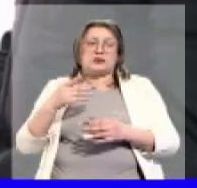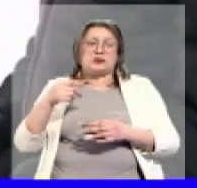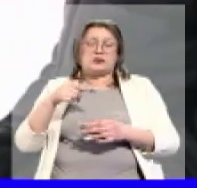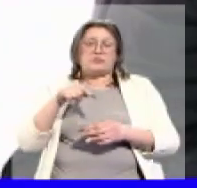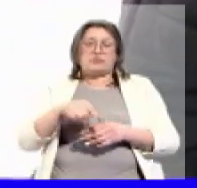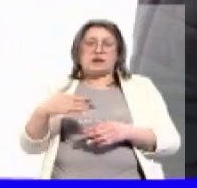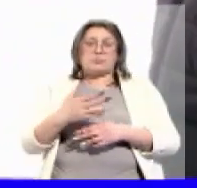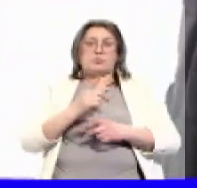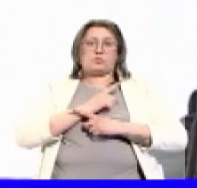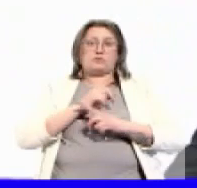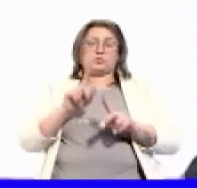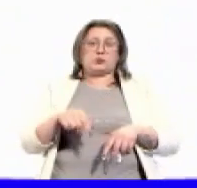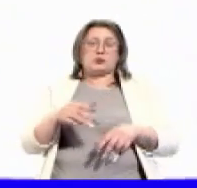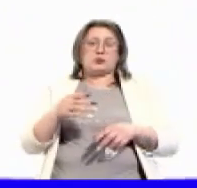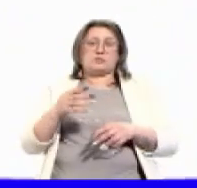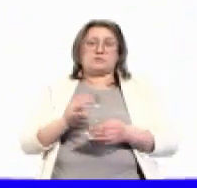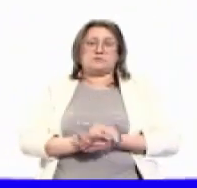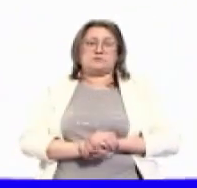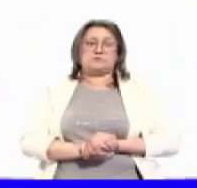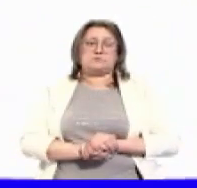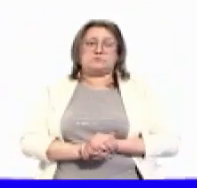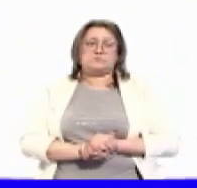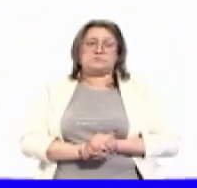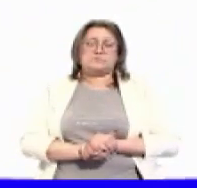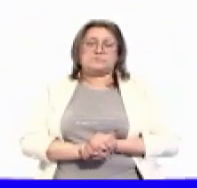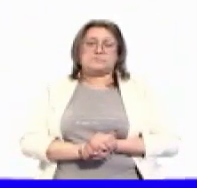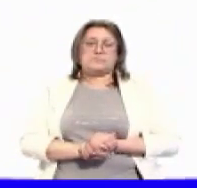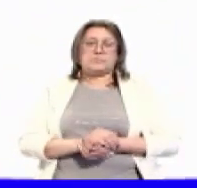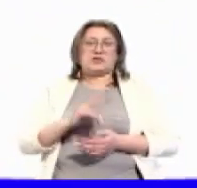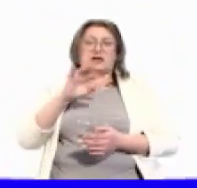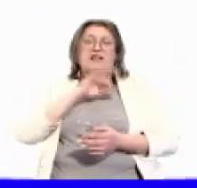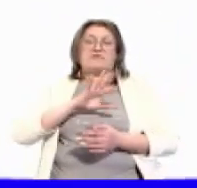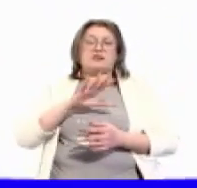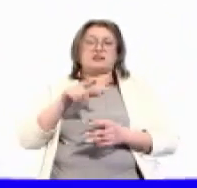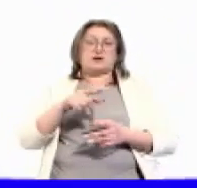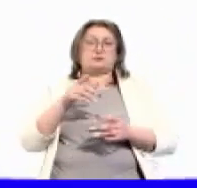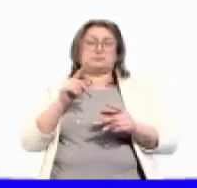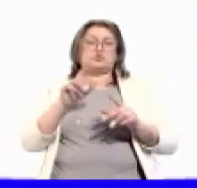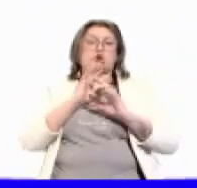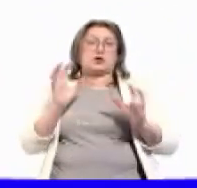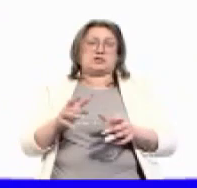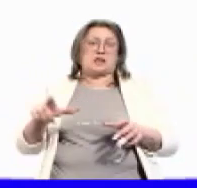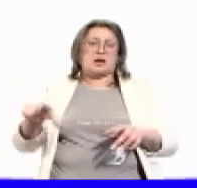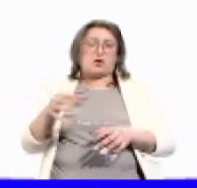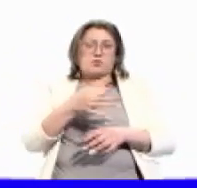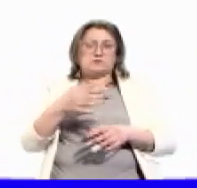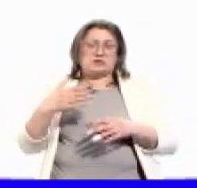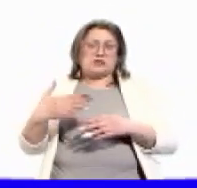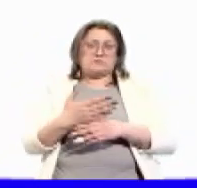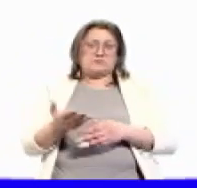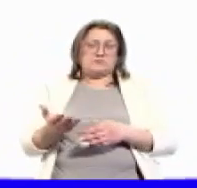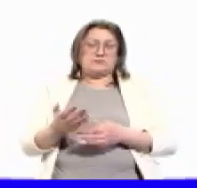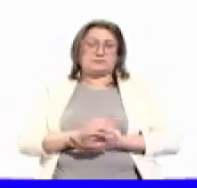жатқан кезде өзі 3-4 күн бұрын ба, 1 жыл бұрын белгілі болады. Балық сарғаяды, балық ауға түскен балық туламайды, әлсірейді.